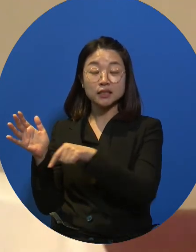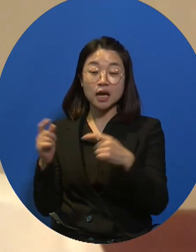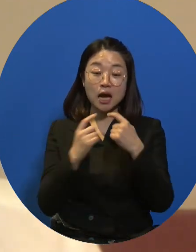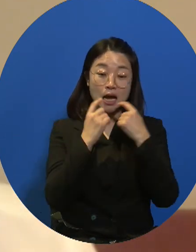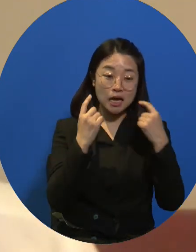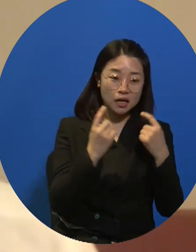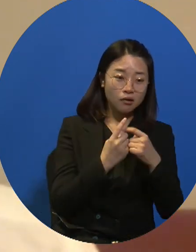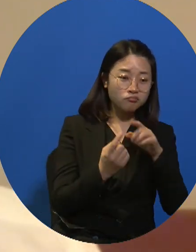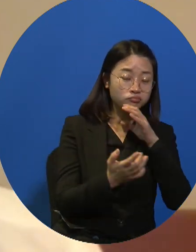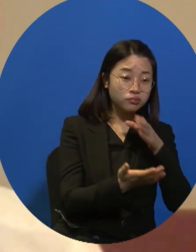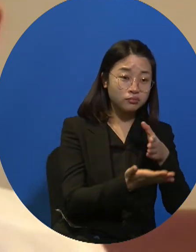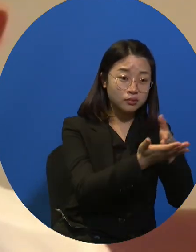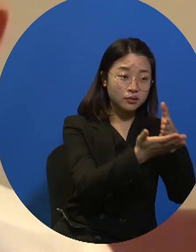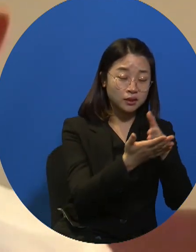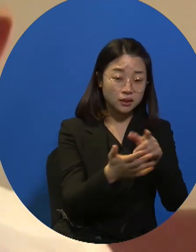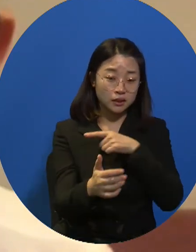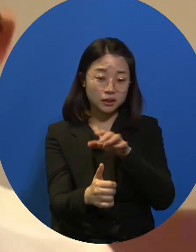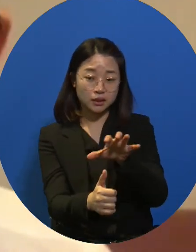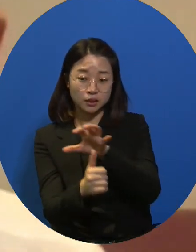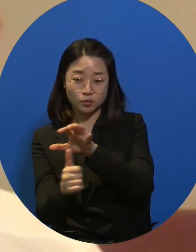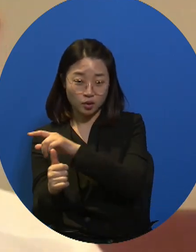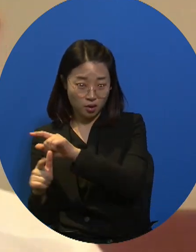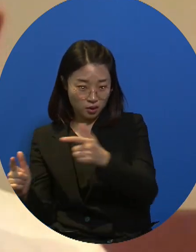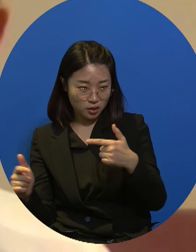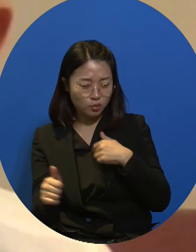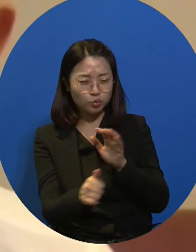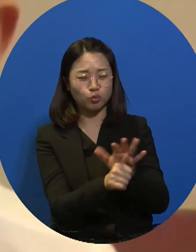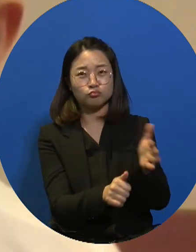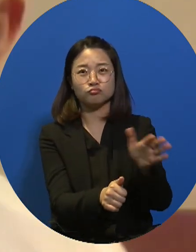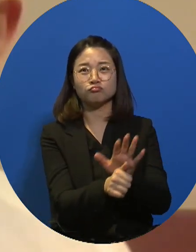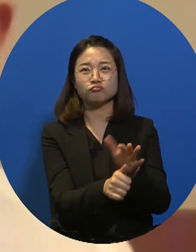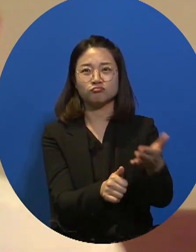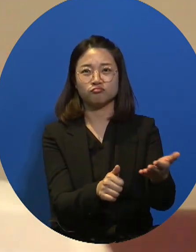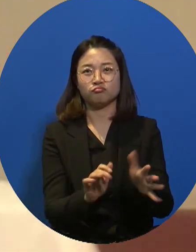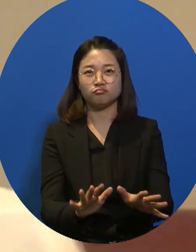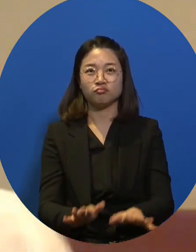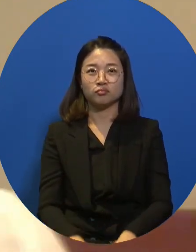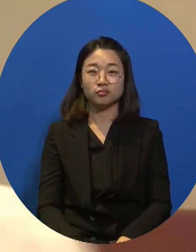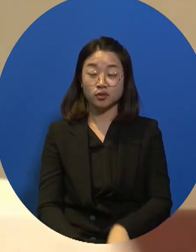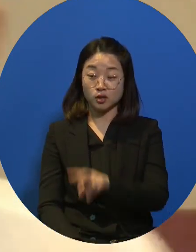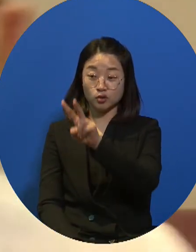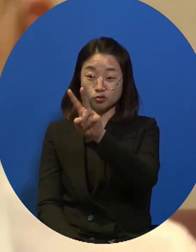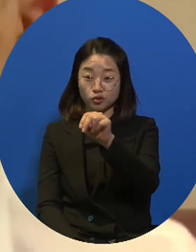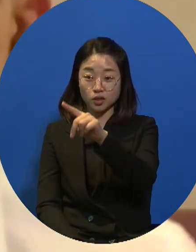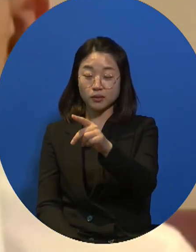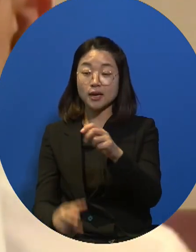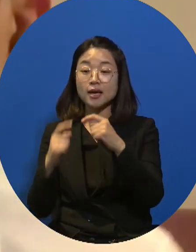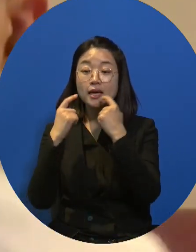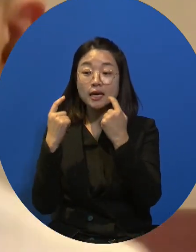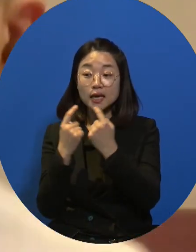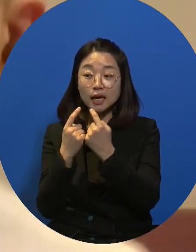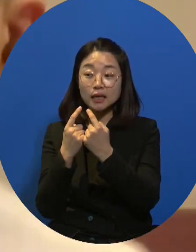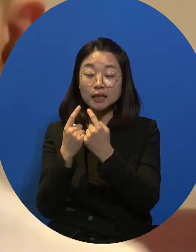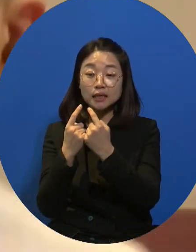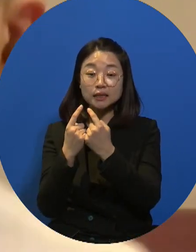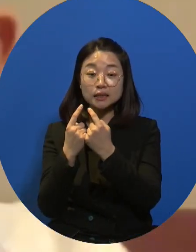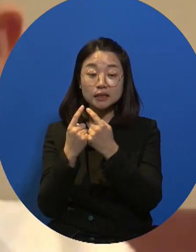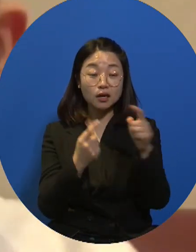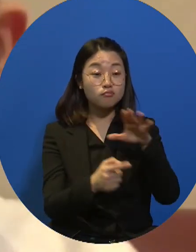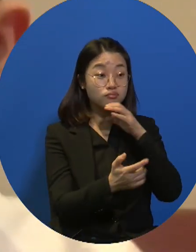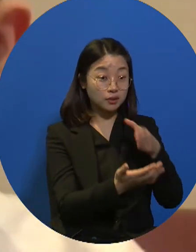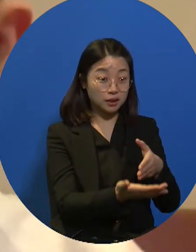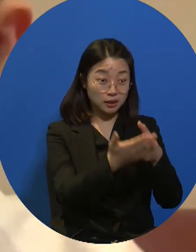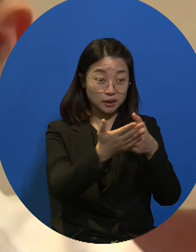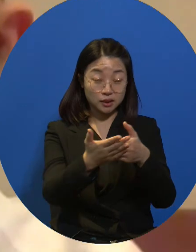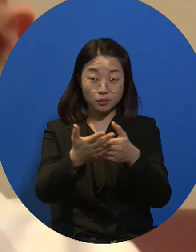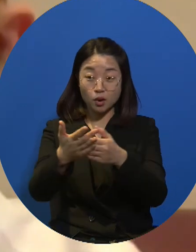제도들을 활용함으로써 도움을 주기 위해 노력하고 있습니다. 유엔의 다양한 개인 진정 제도들이 있는데요. 앞서서 질문해